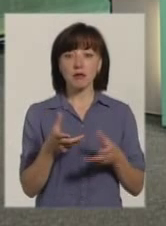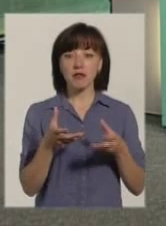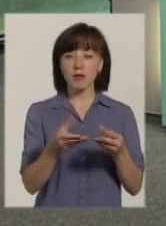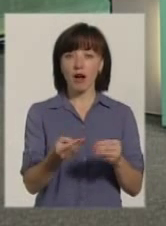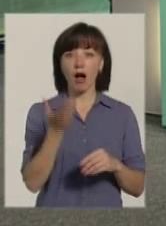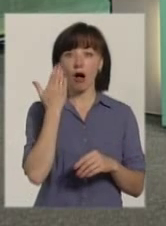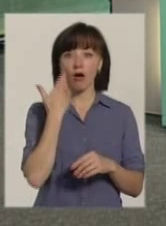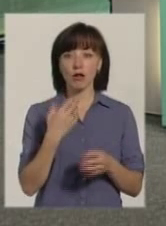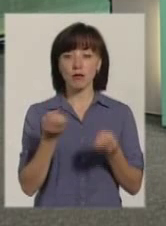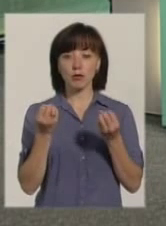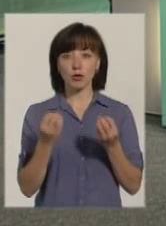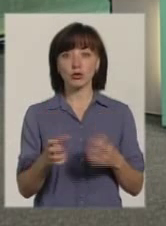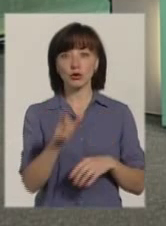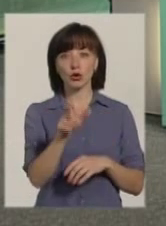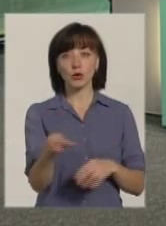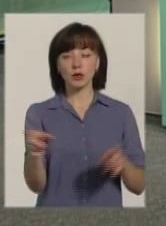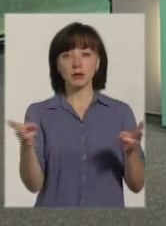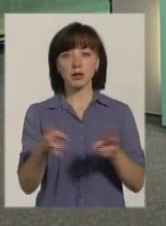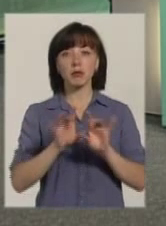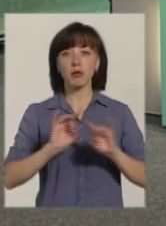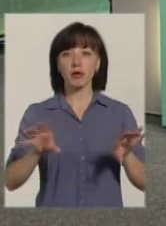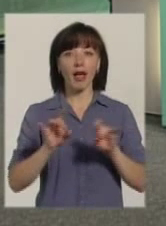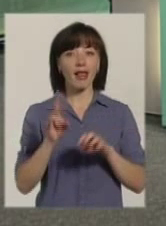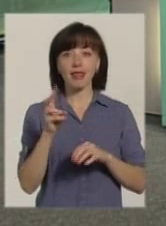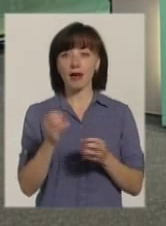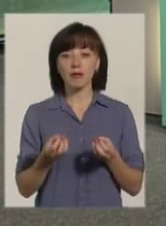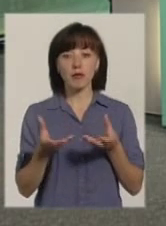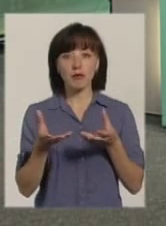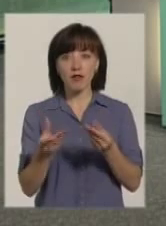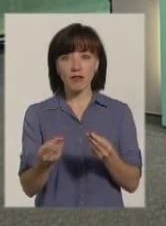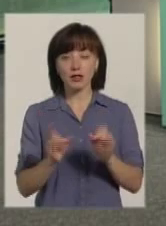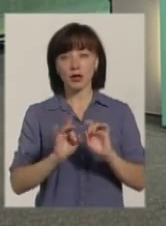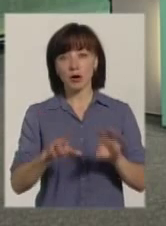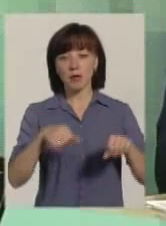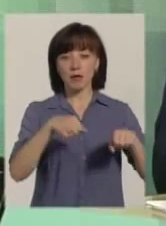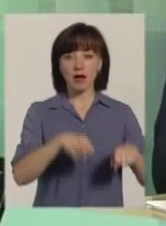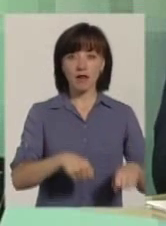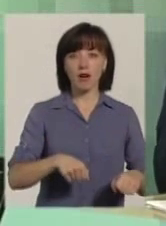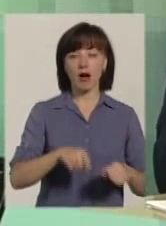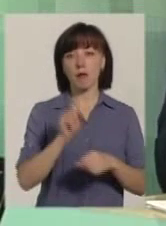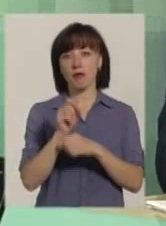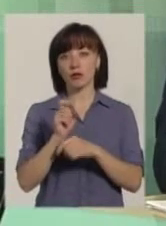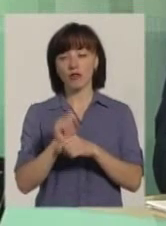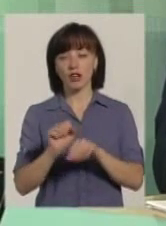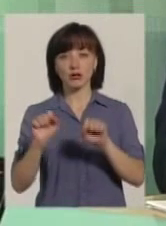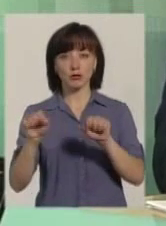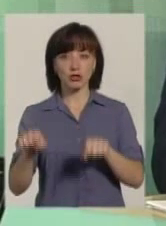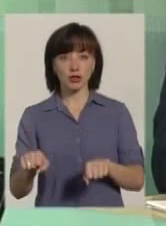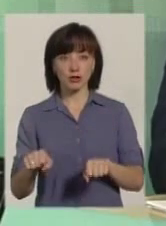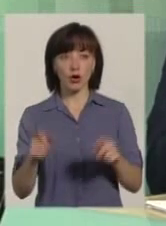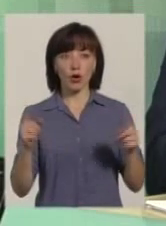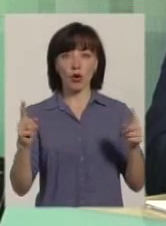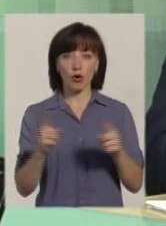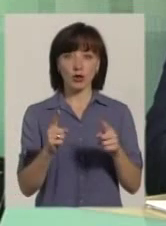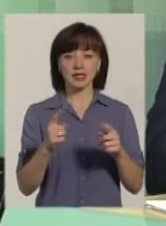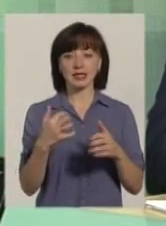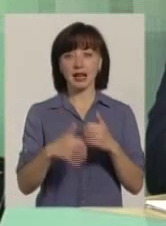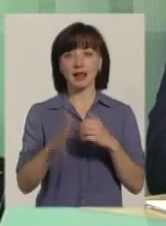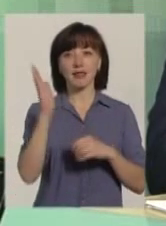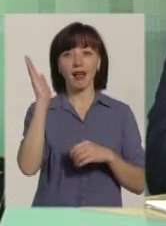коли просто розумієш, що людям треба пояснити, не повпливати, а роз'яснити їх права, їх повноваження, їх можливості, коротку, середню і